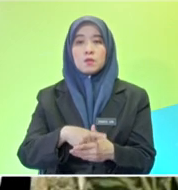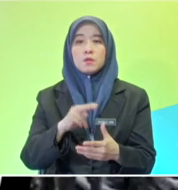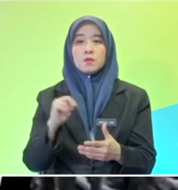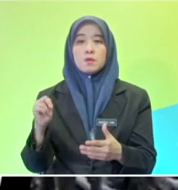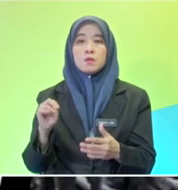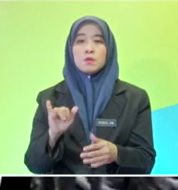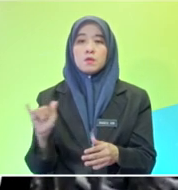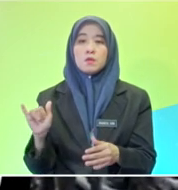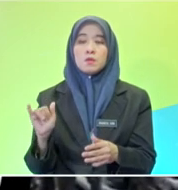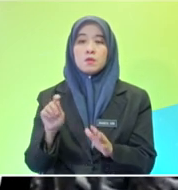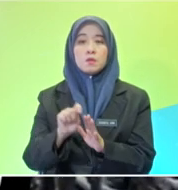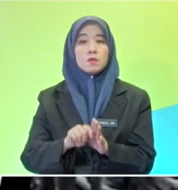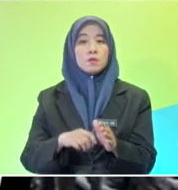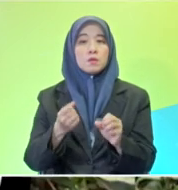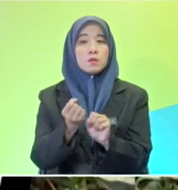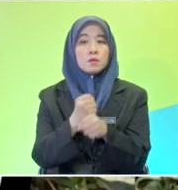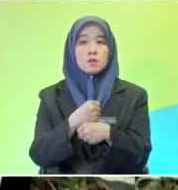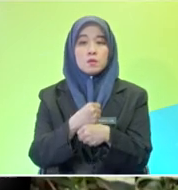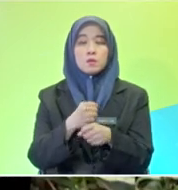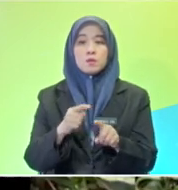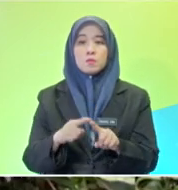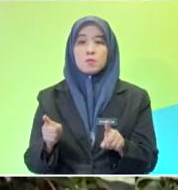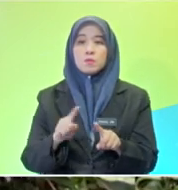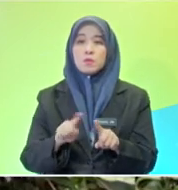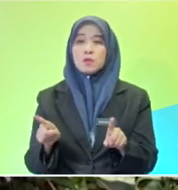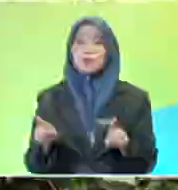terbentuk gabungan pelbagai unsur,